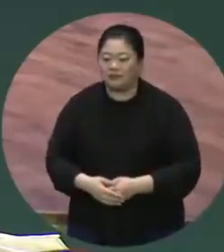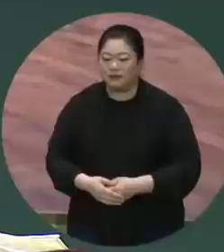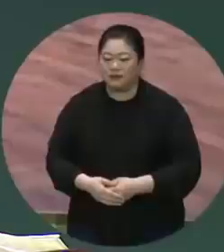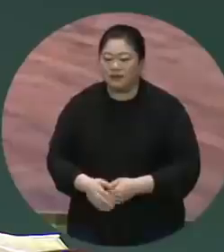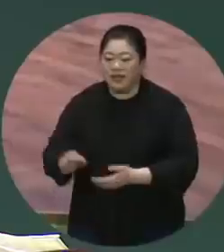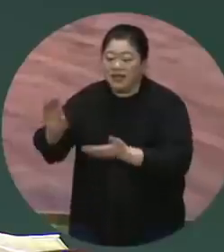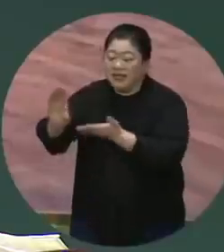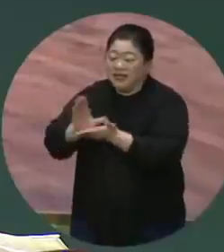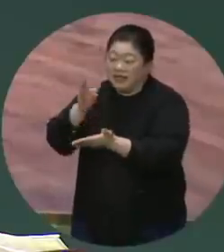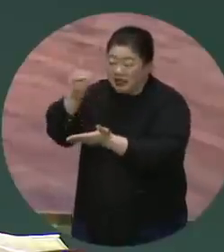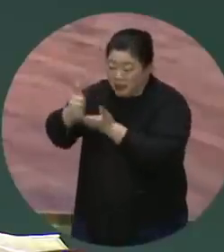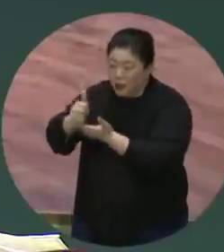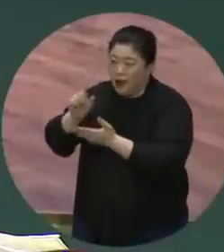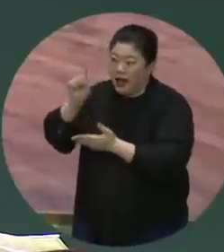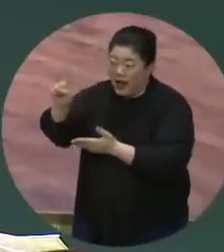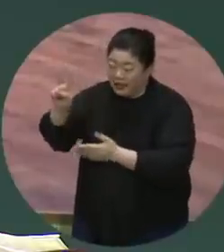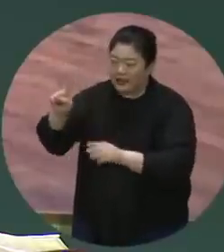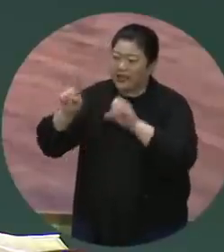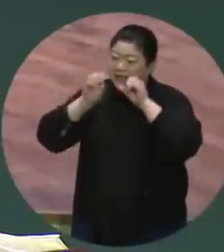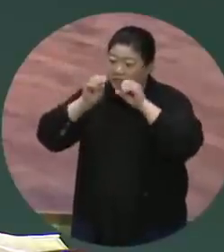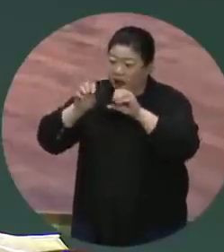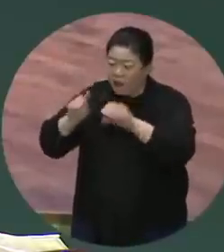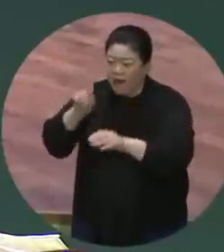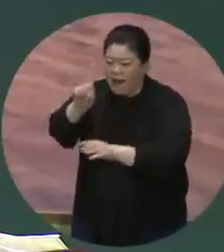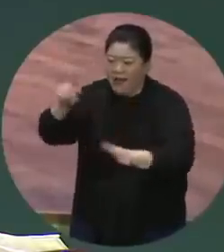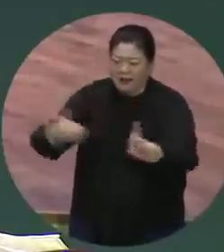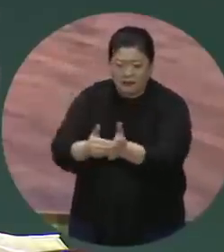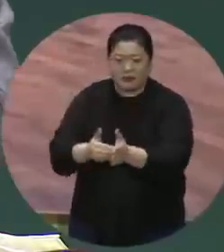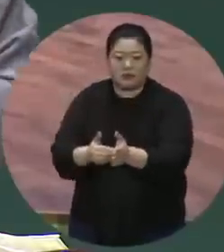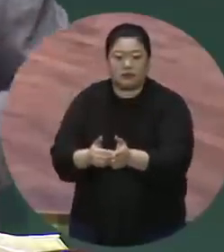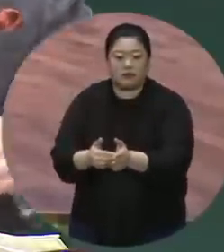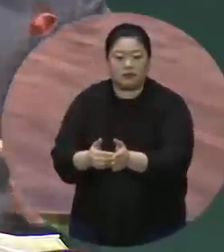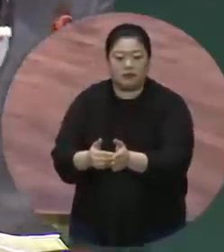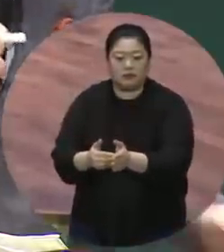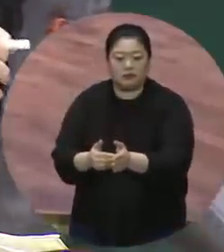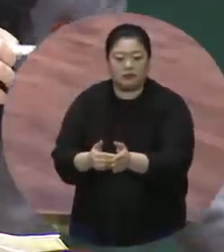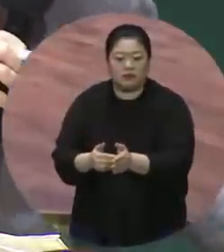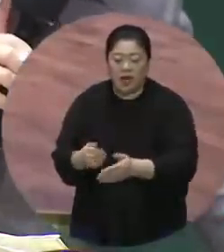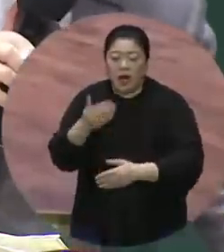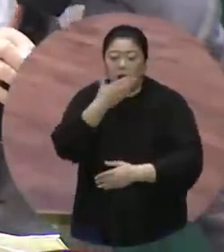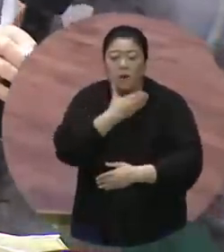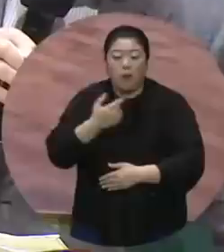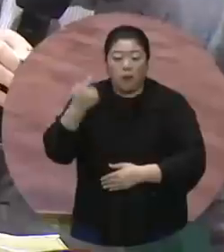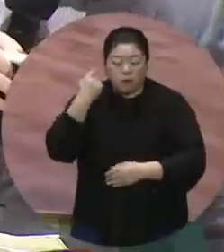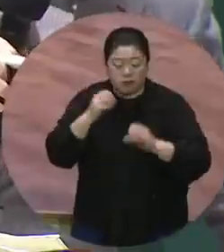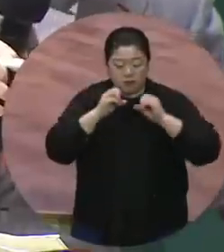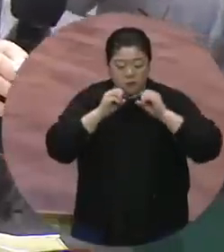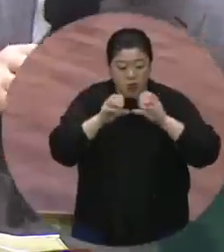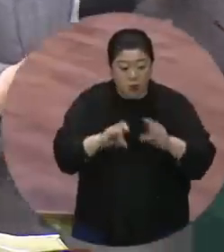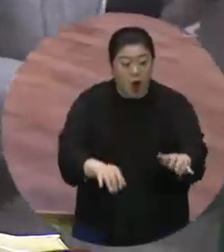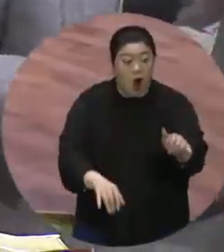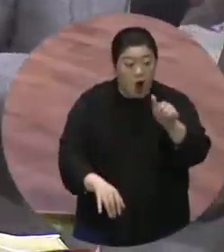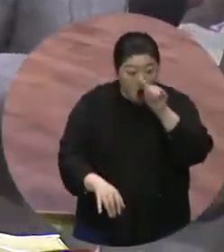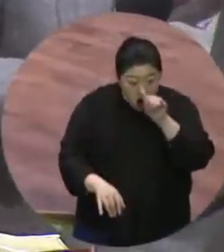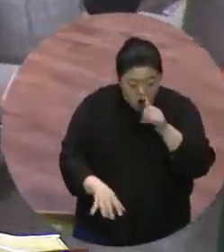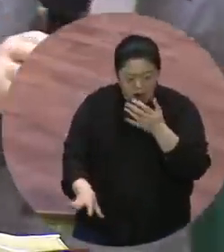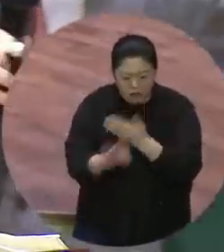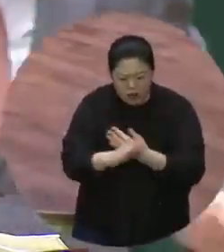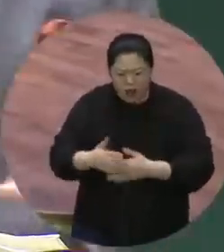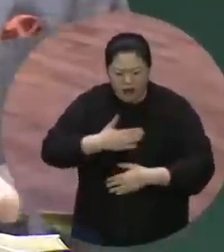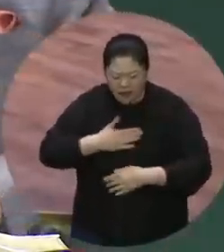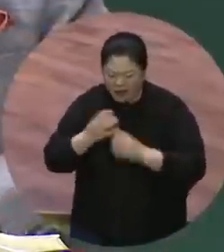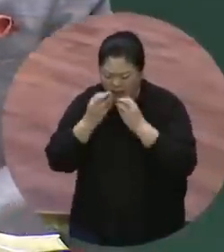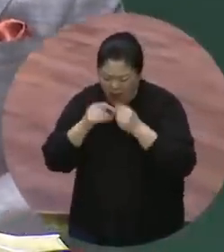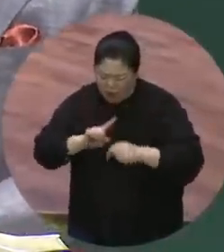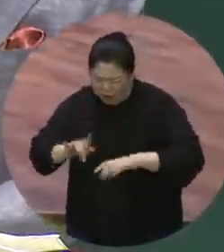그리스도가 전파된다. 여기에. 복음이 전파된다고 하면 내가 다 내려놓을